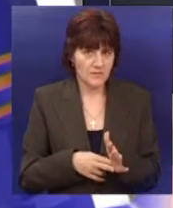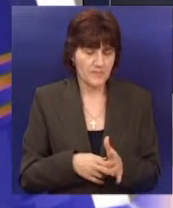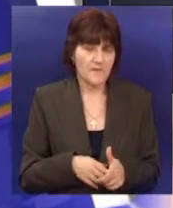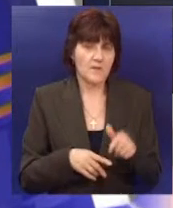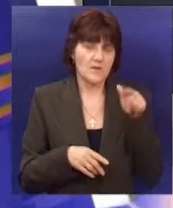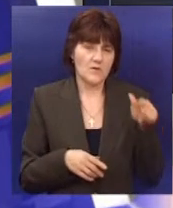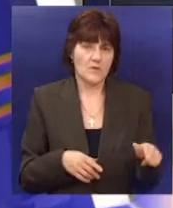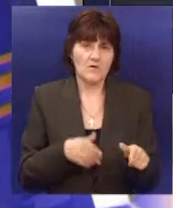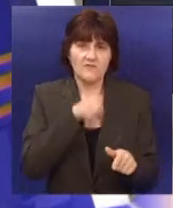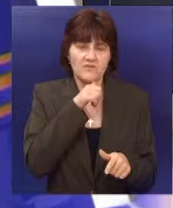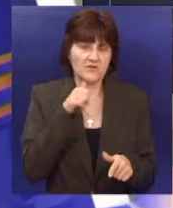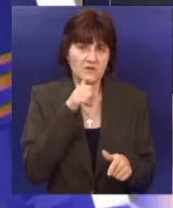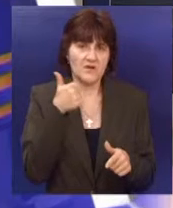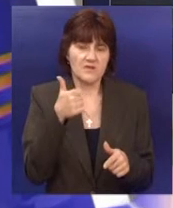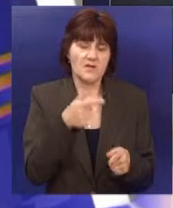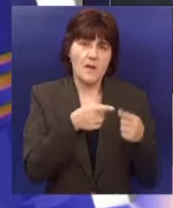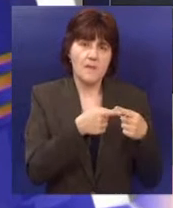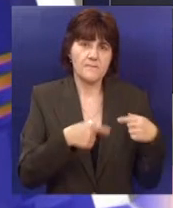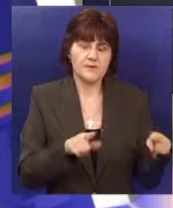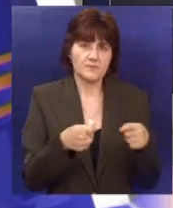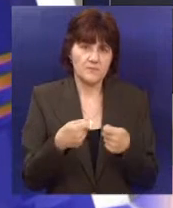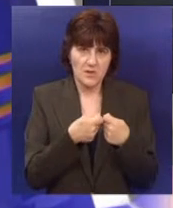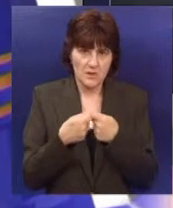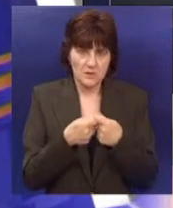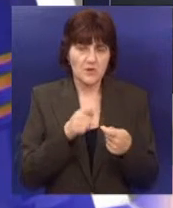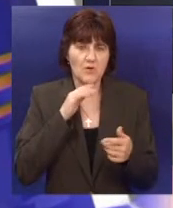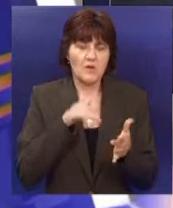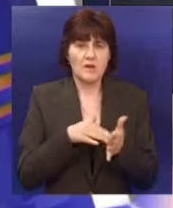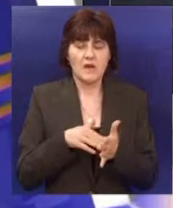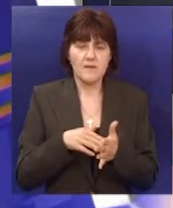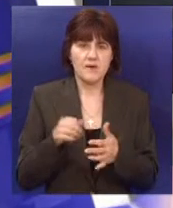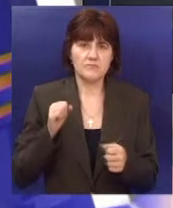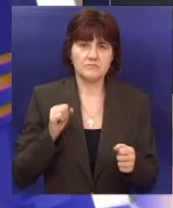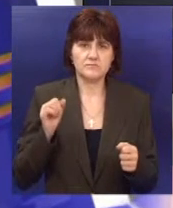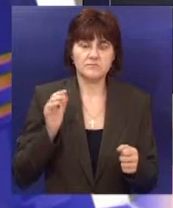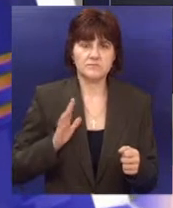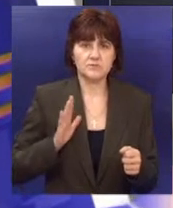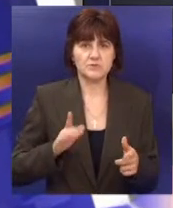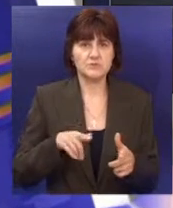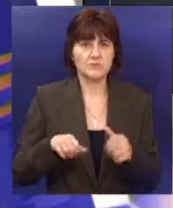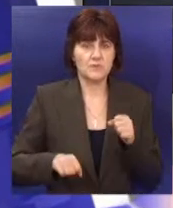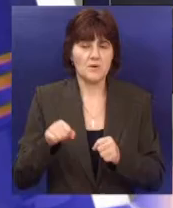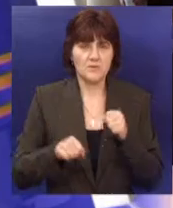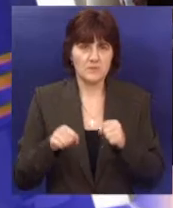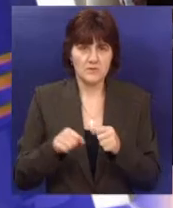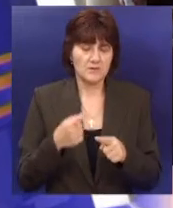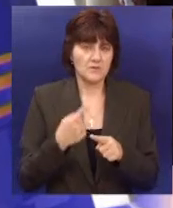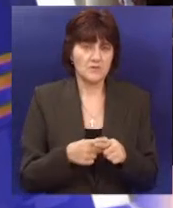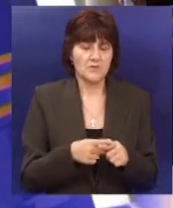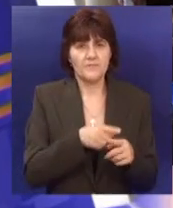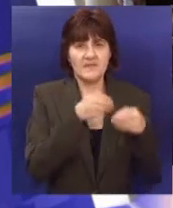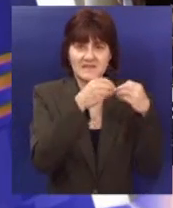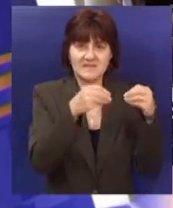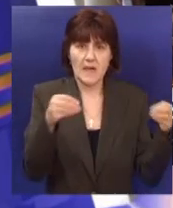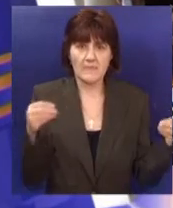ravnopravnosti. Institucija poverenika je nezavisan državni organ nadležan da postupa u slučajevima diskriminacije.